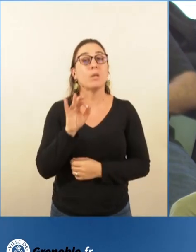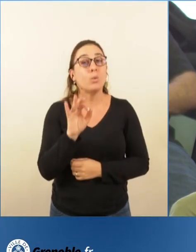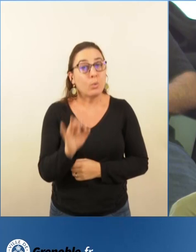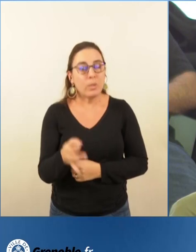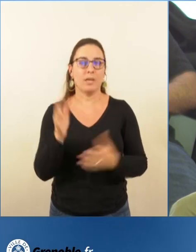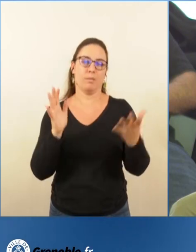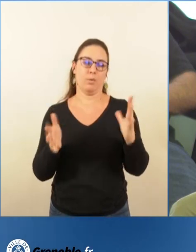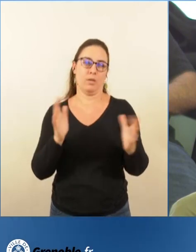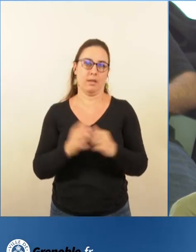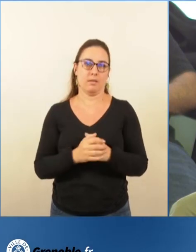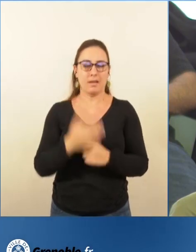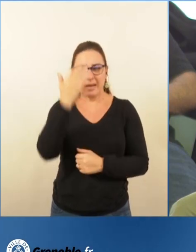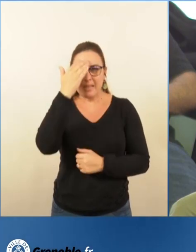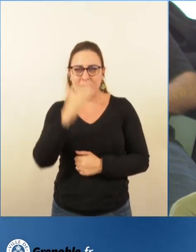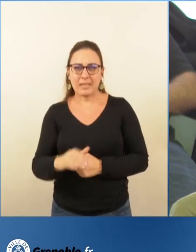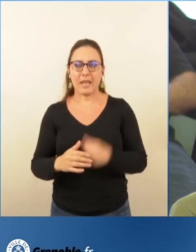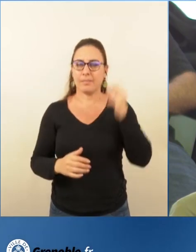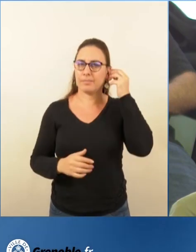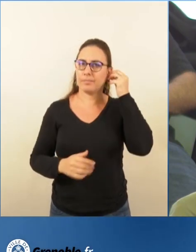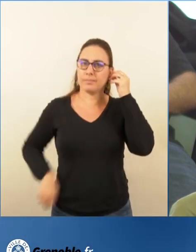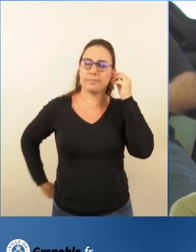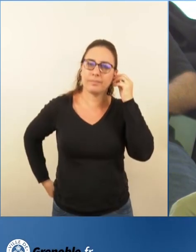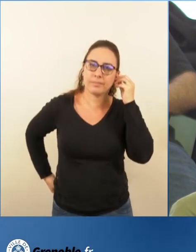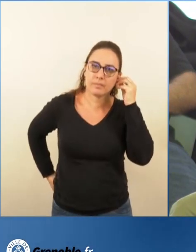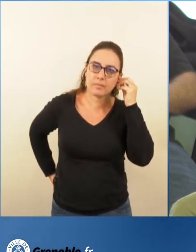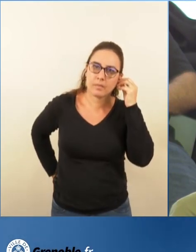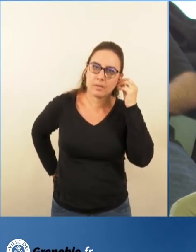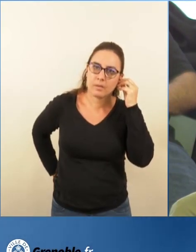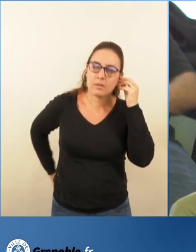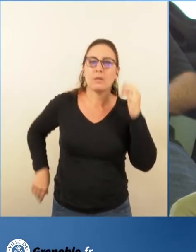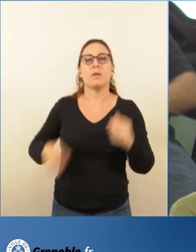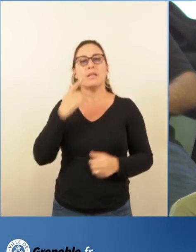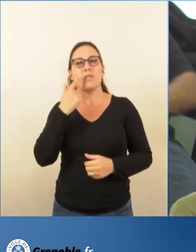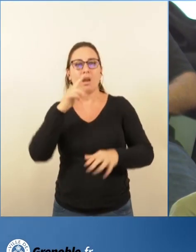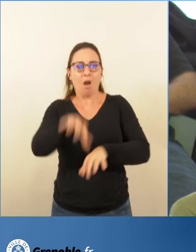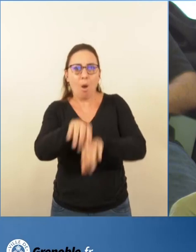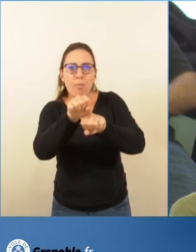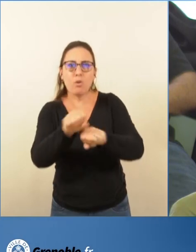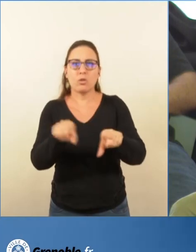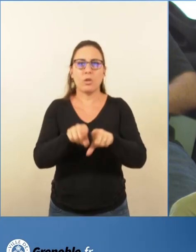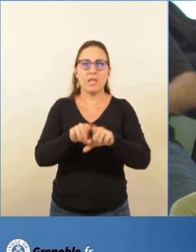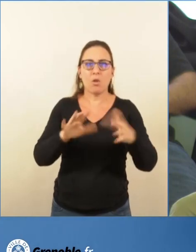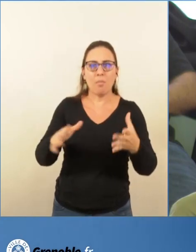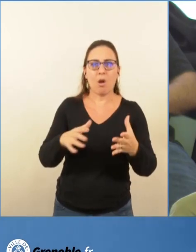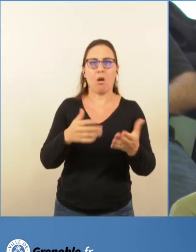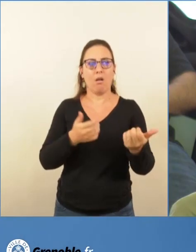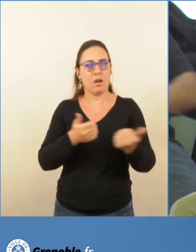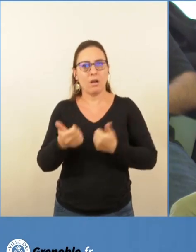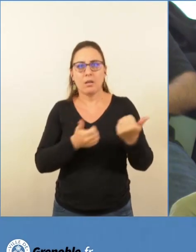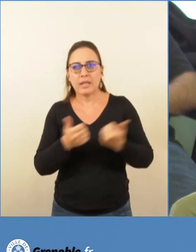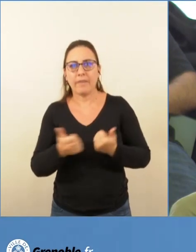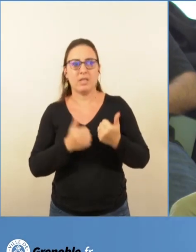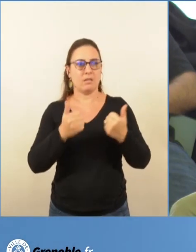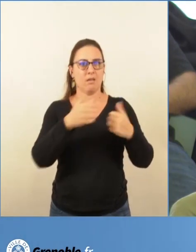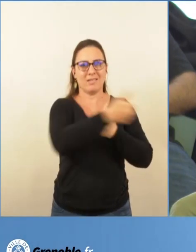savons la situation de tension sur le marché de l'emploi les difficultés d'embauche qui touchent l'ensemble des secteurs et des cadres d'emploi